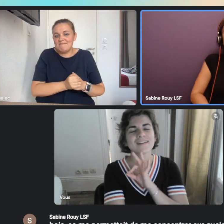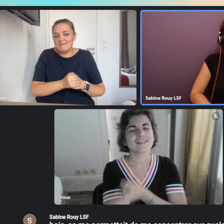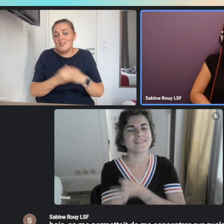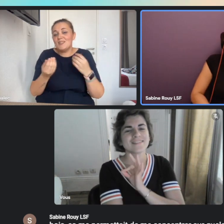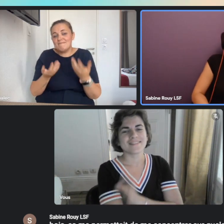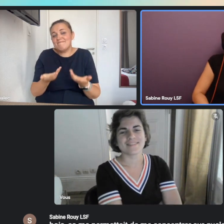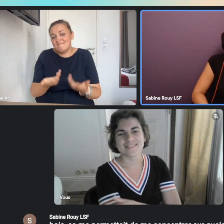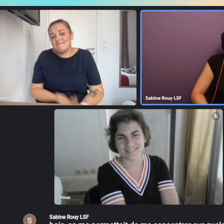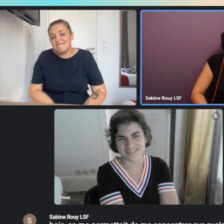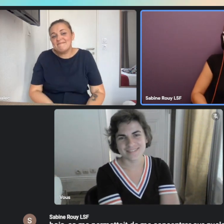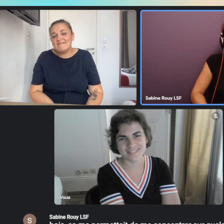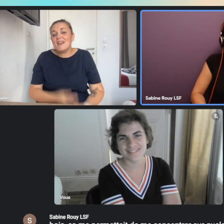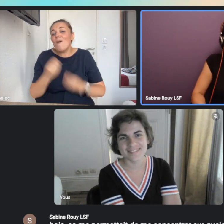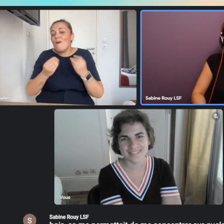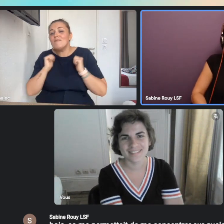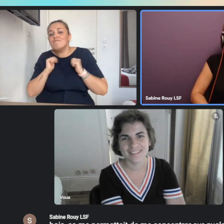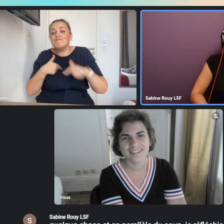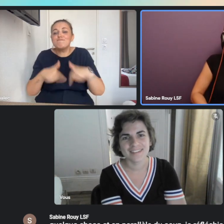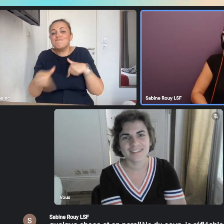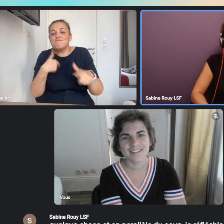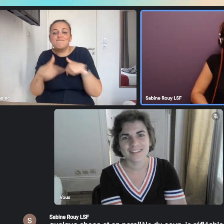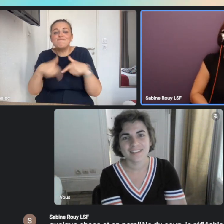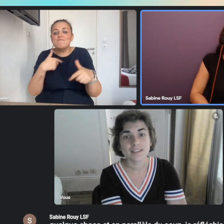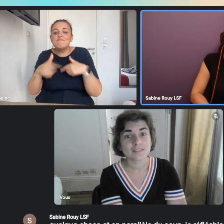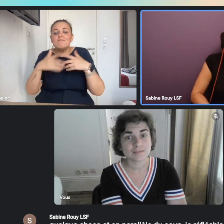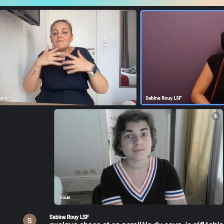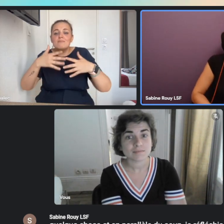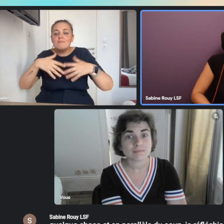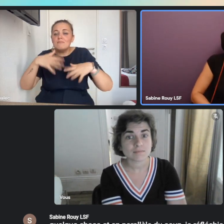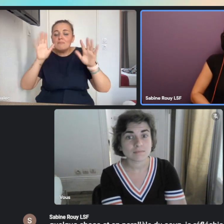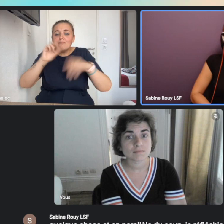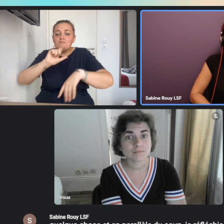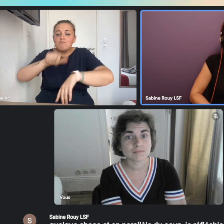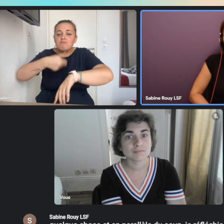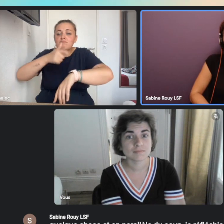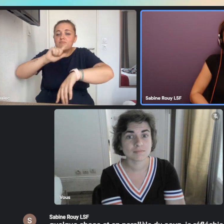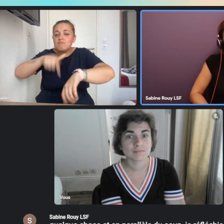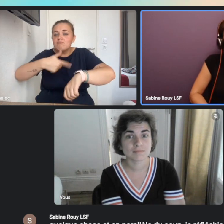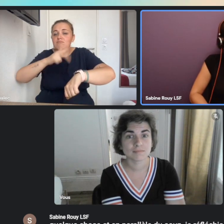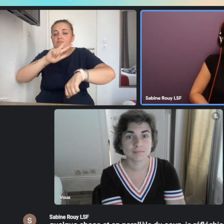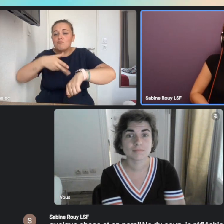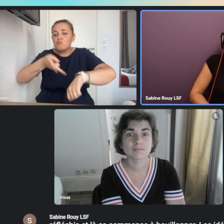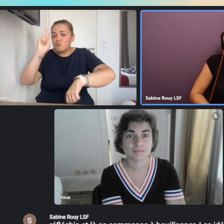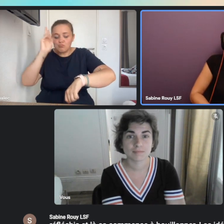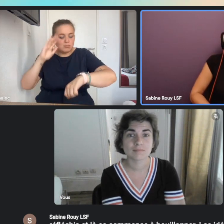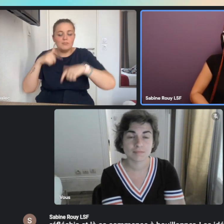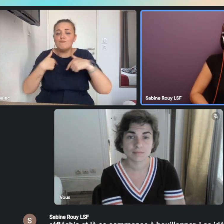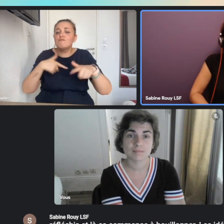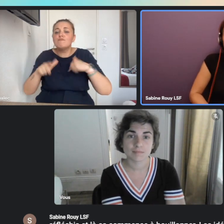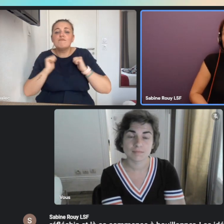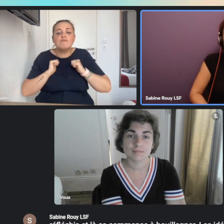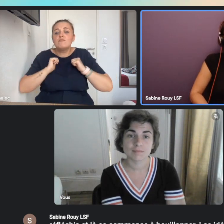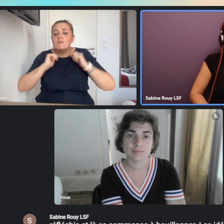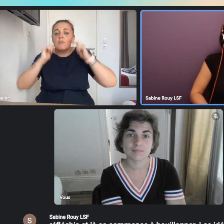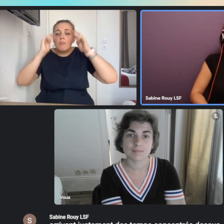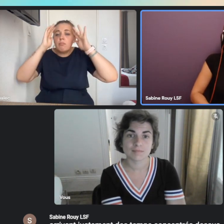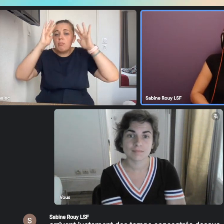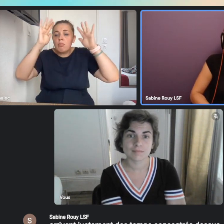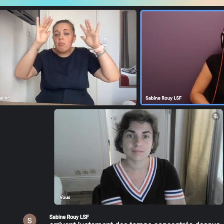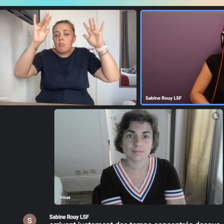faire revenir la créativité. D'accord. Ou alors je vais, me balader, faire une rando, une balade de 2 heures, 3 heures ou